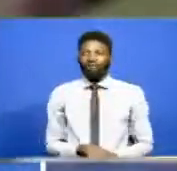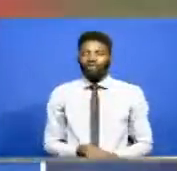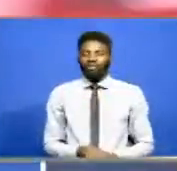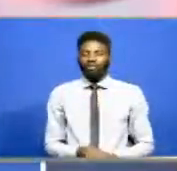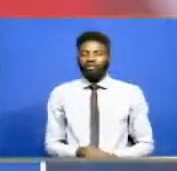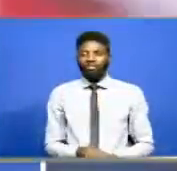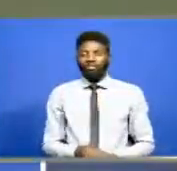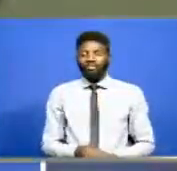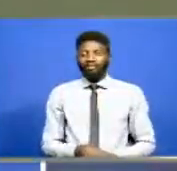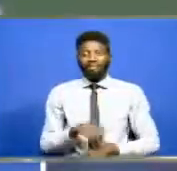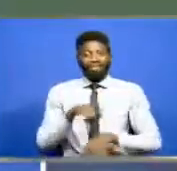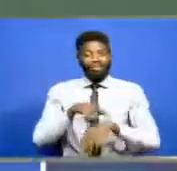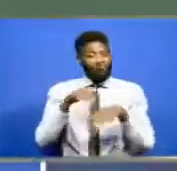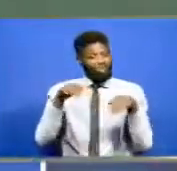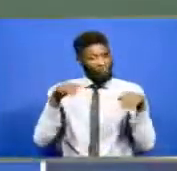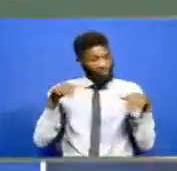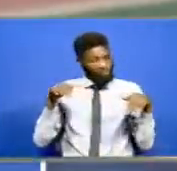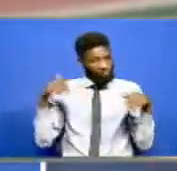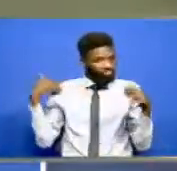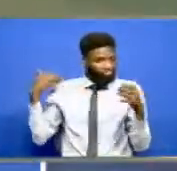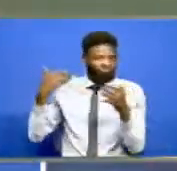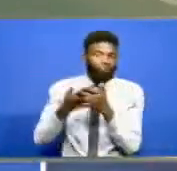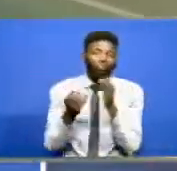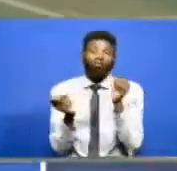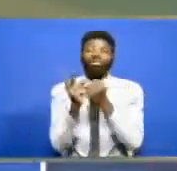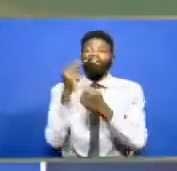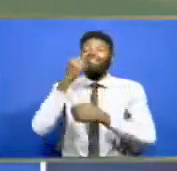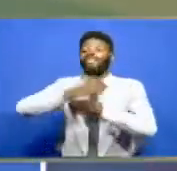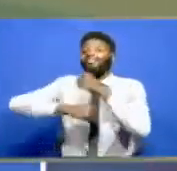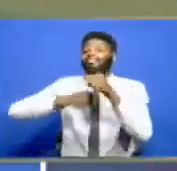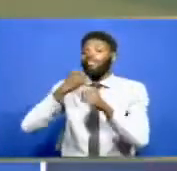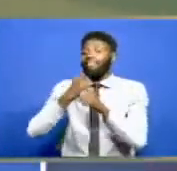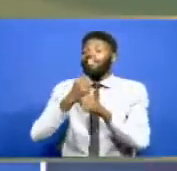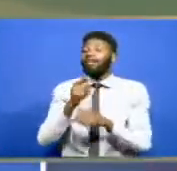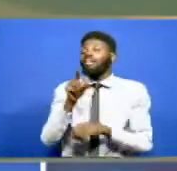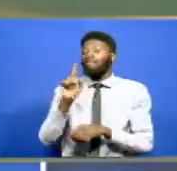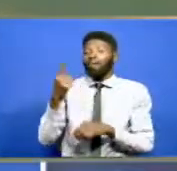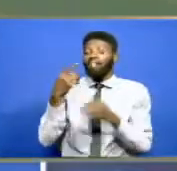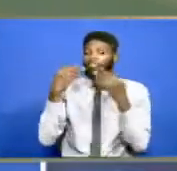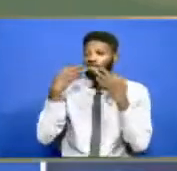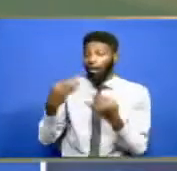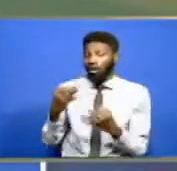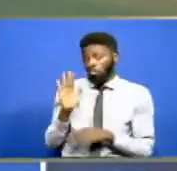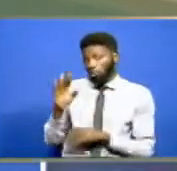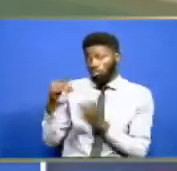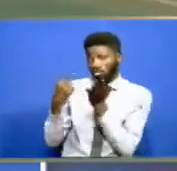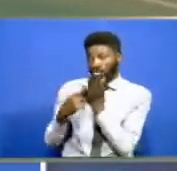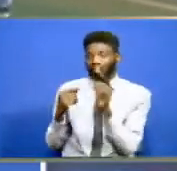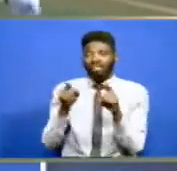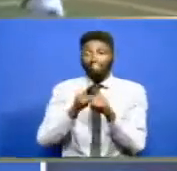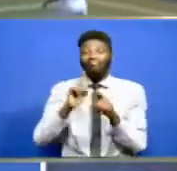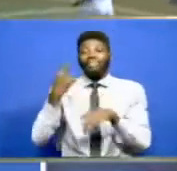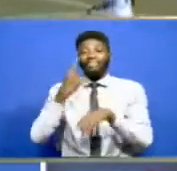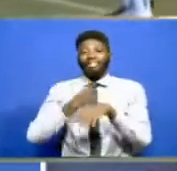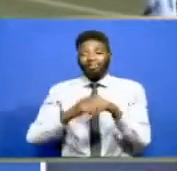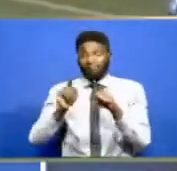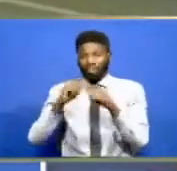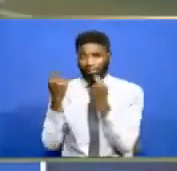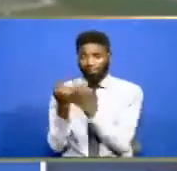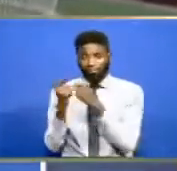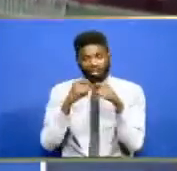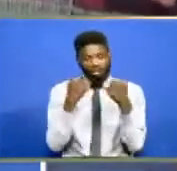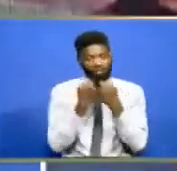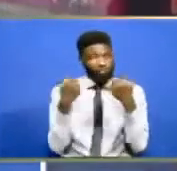Baada ya subira ya miaka 12, ilikuwa fainali ya kwanza kwa Uganda na mechi ya kwanza baina ya timu hizo mbili, ambazo